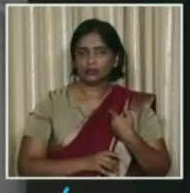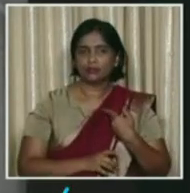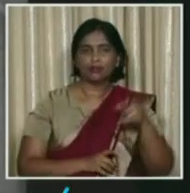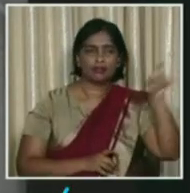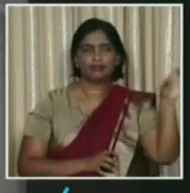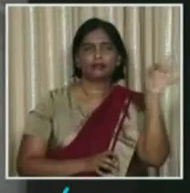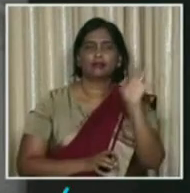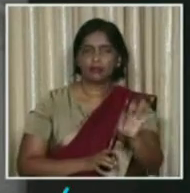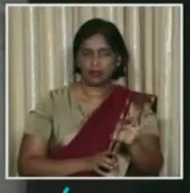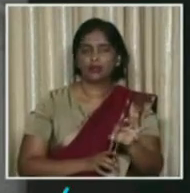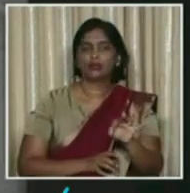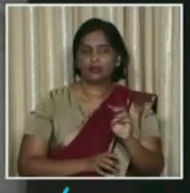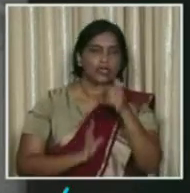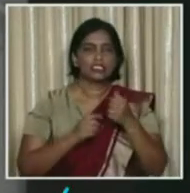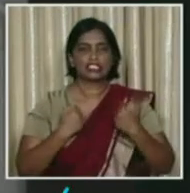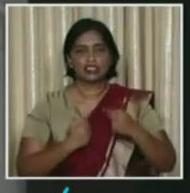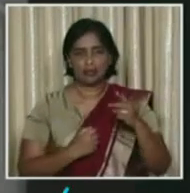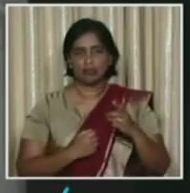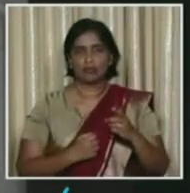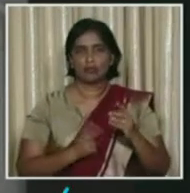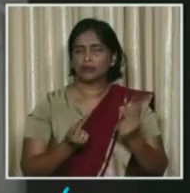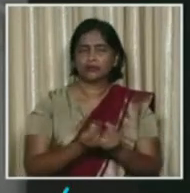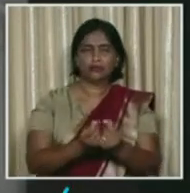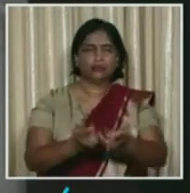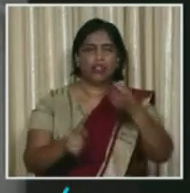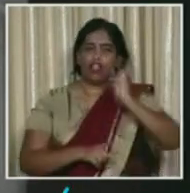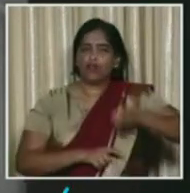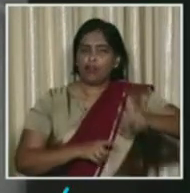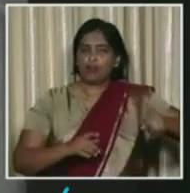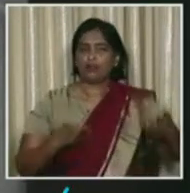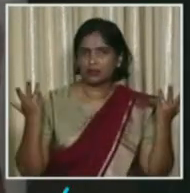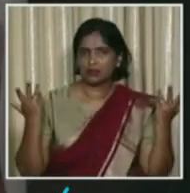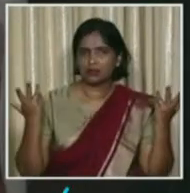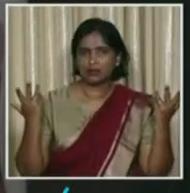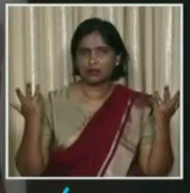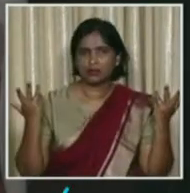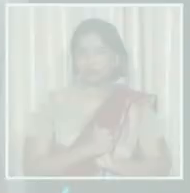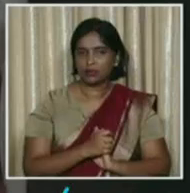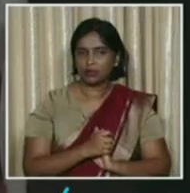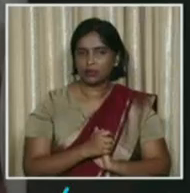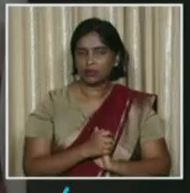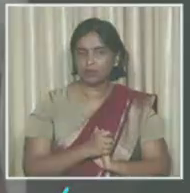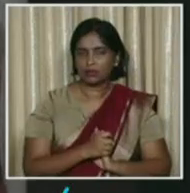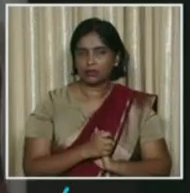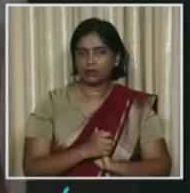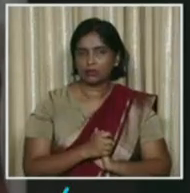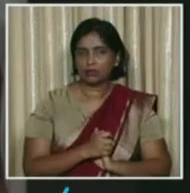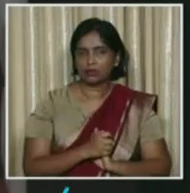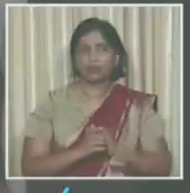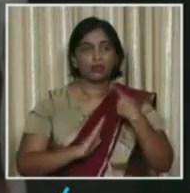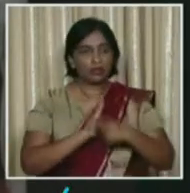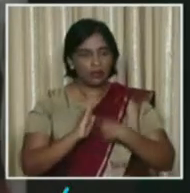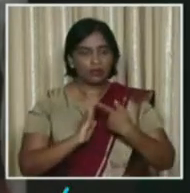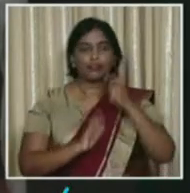ගෝලෙක්ව පත් කරනවා ප්‍රෝටම් චෙයාර්මන් කියලා පටපට ගාලා ඔක්කොම ටික අනුමත කරගන්නවා. ඒක වැරදි. අහගෙන ඉන්න රට